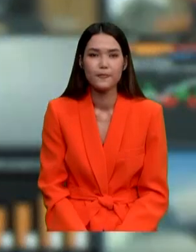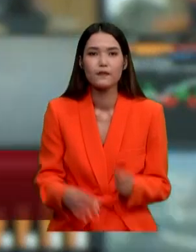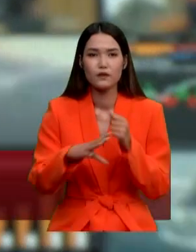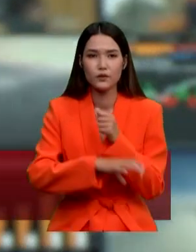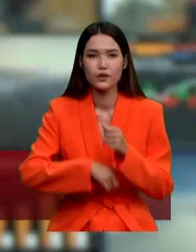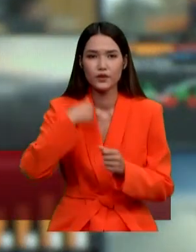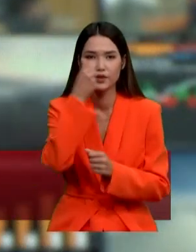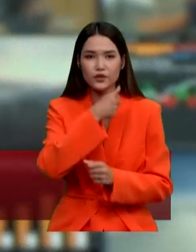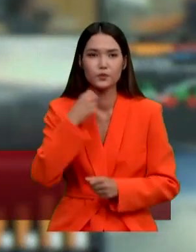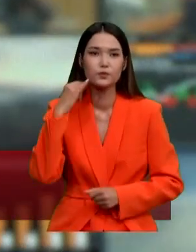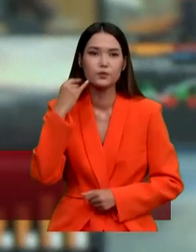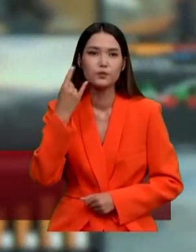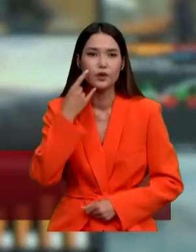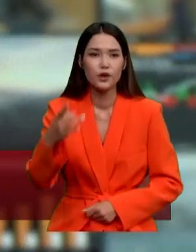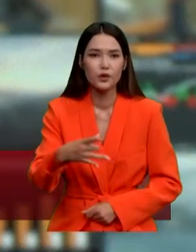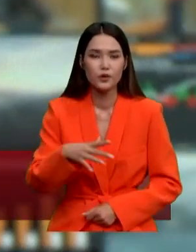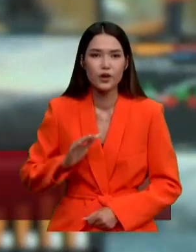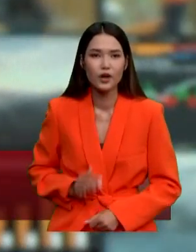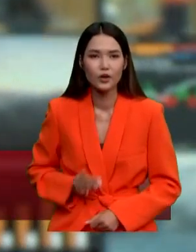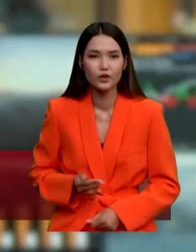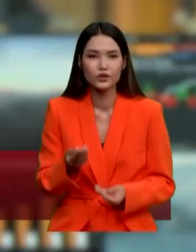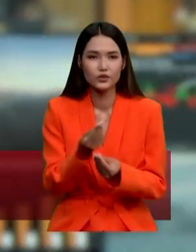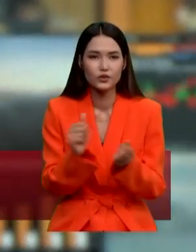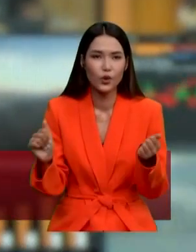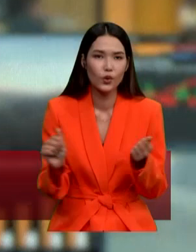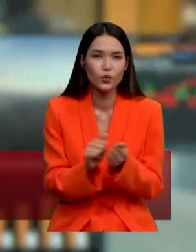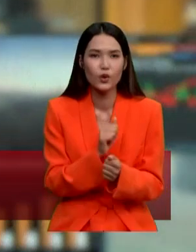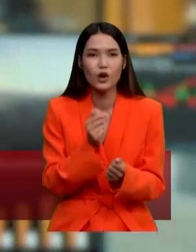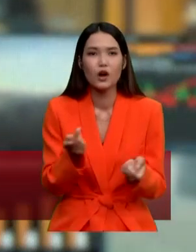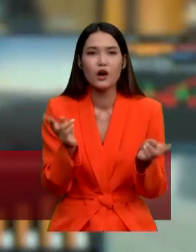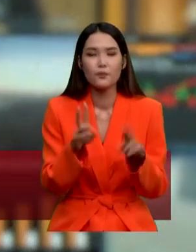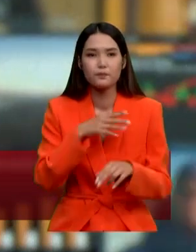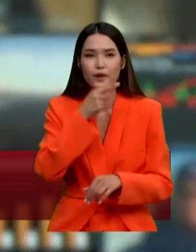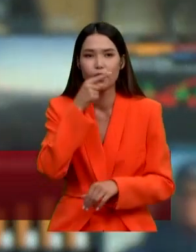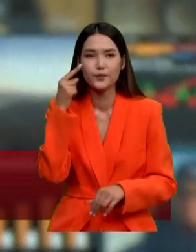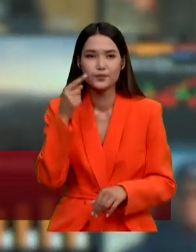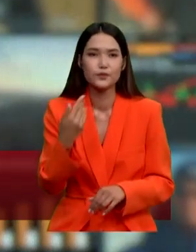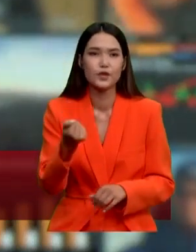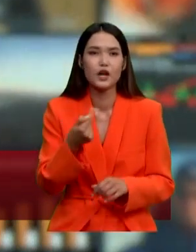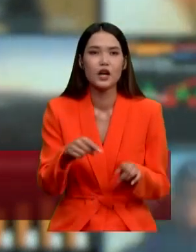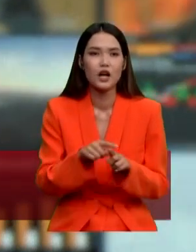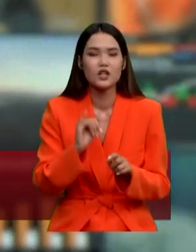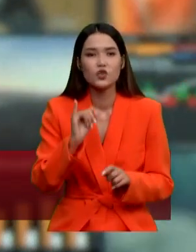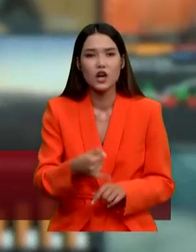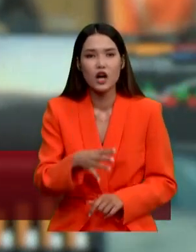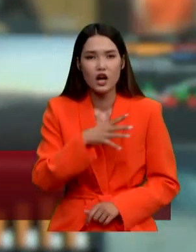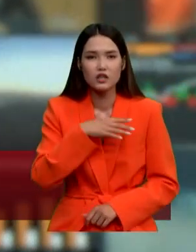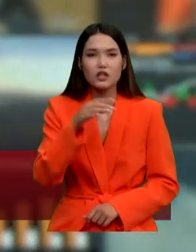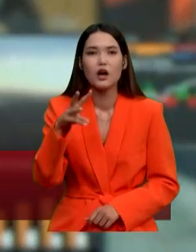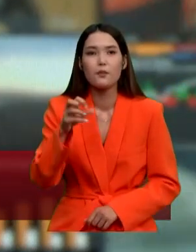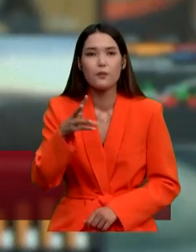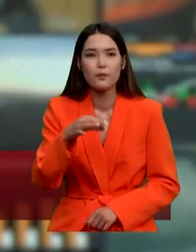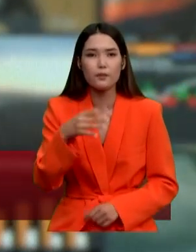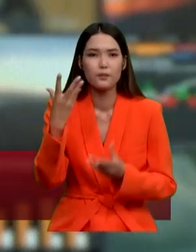Соңғы жылдары Павлодар облысының фермерлері құрғақшылықтың құрсауында қалды. Биылғы қуаңшылықтың беті тіптен жаман. Мамырдан бері